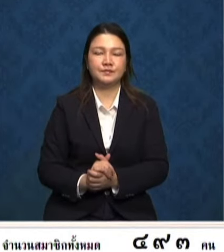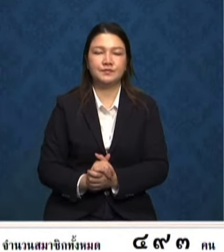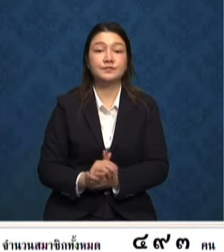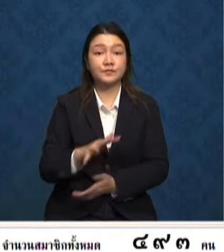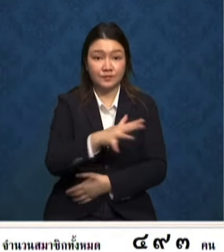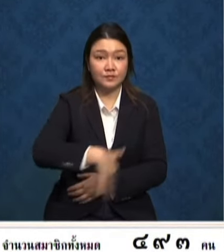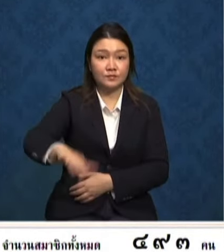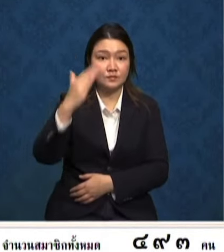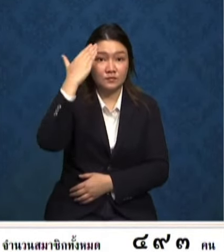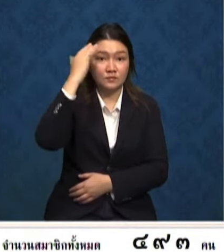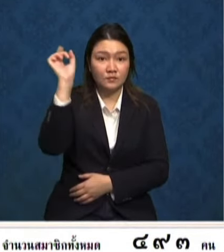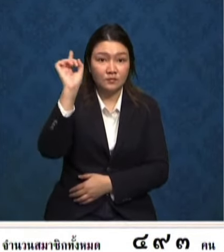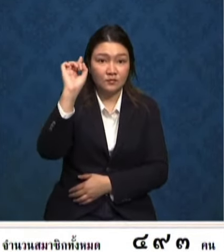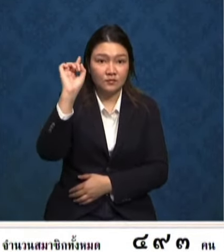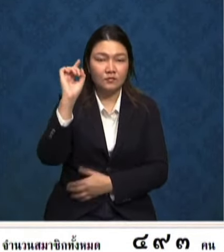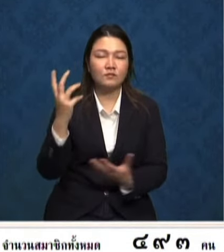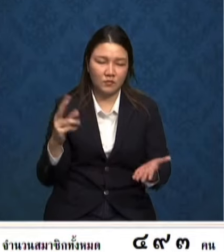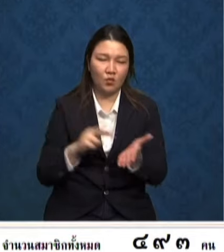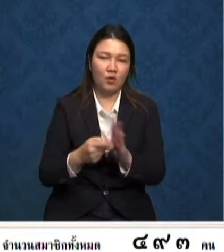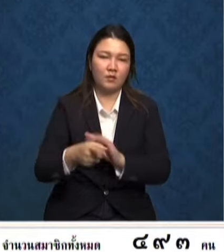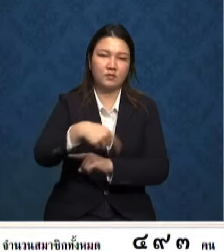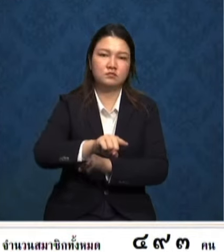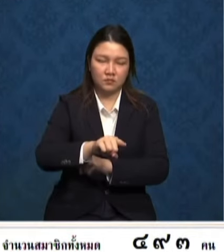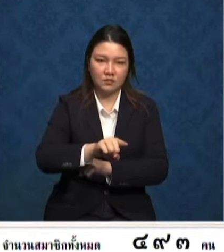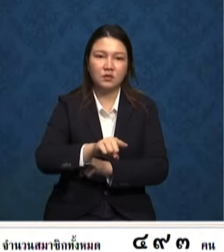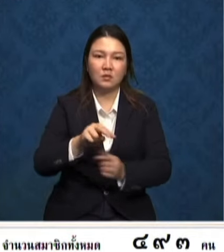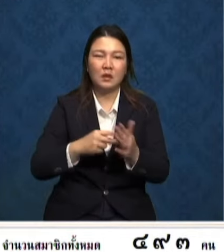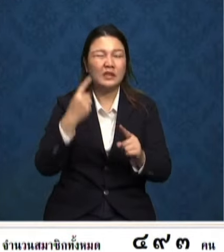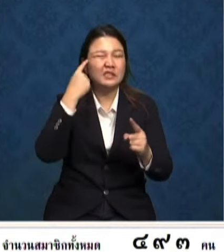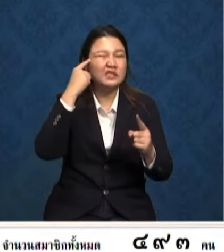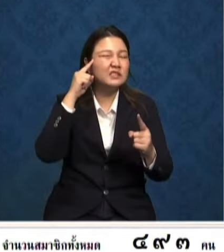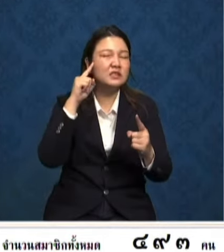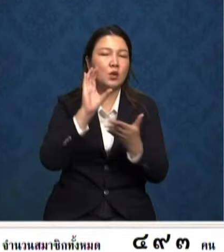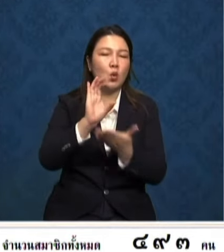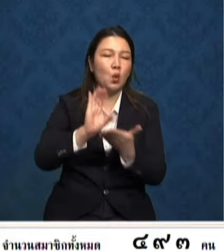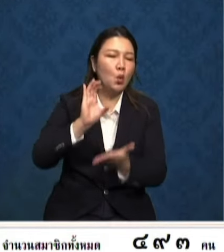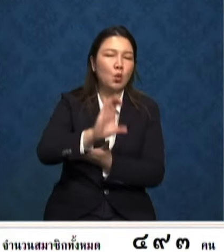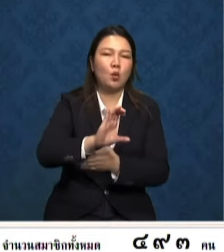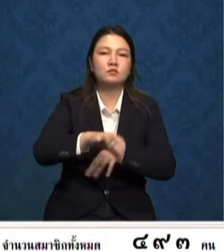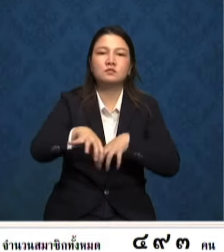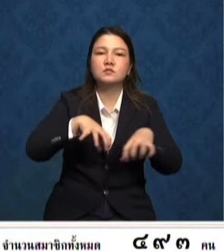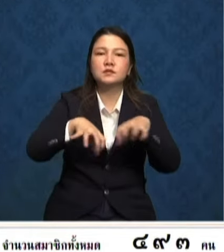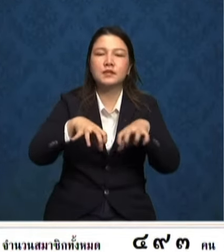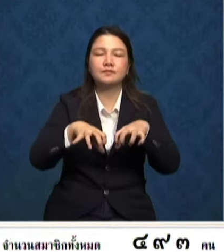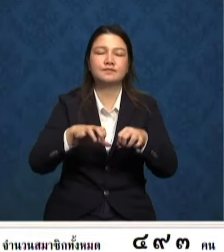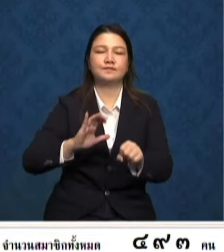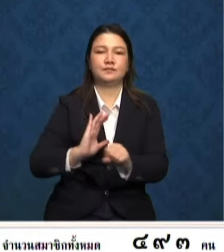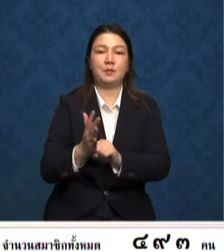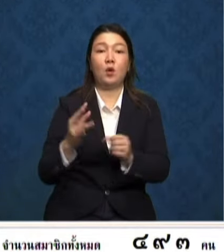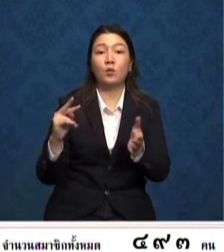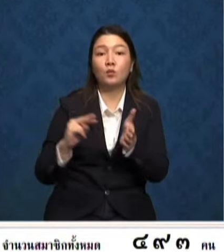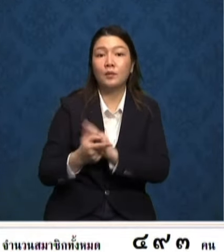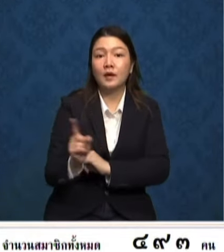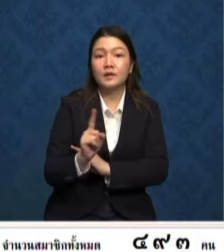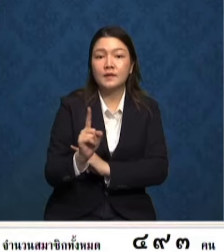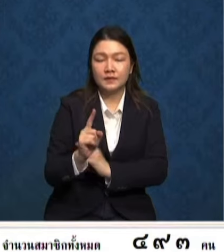ที่เราทราบกันดีว่าเป็นการจัดทำงบประมาณแบบขาดดุล นั่นเองพูดให้เข้าใจง่าย